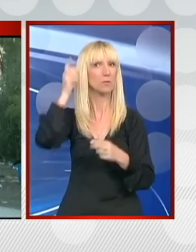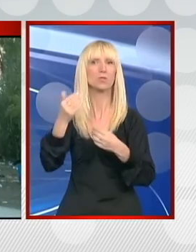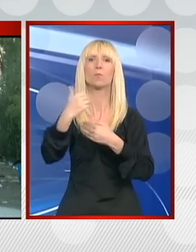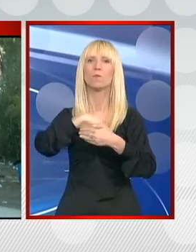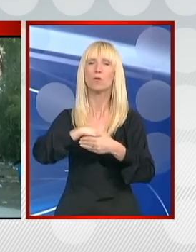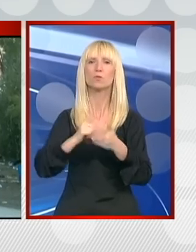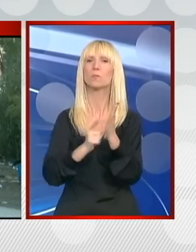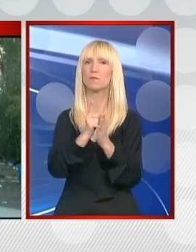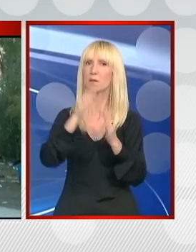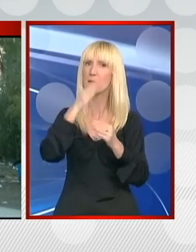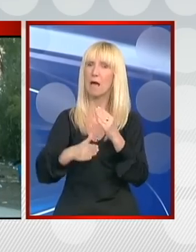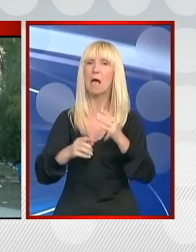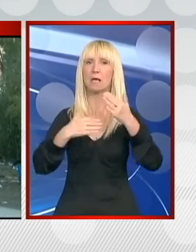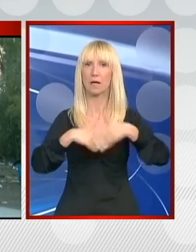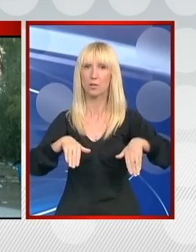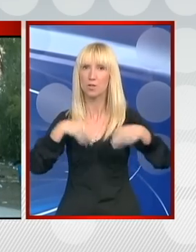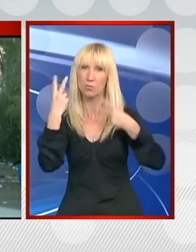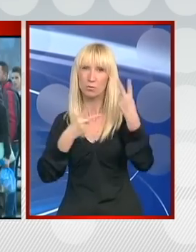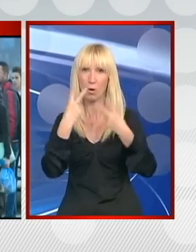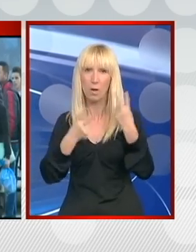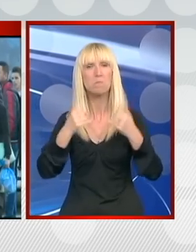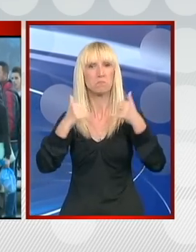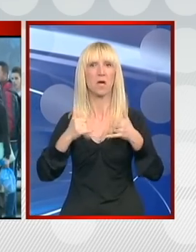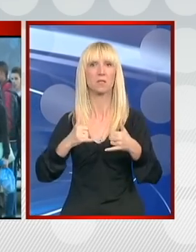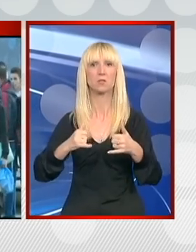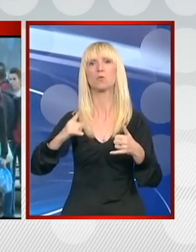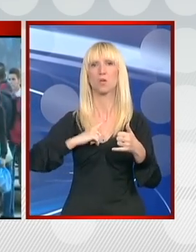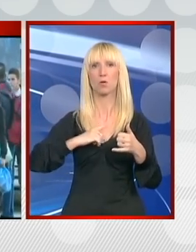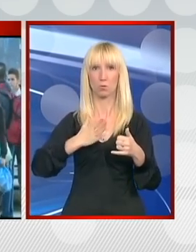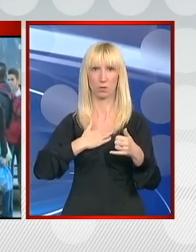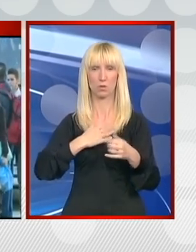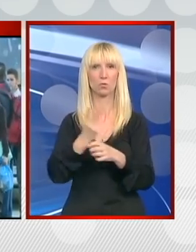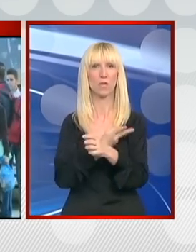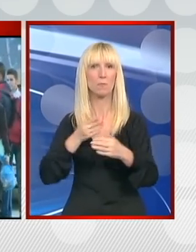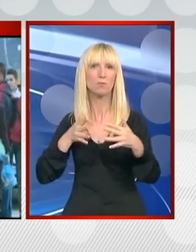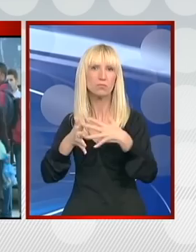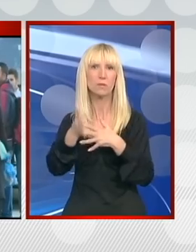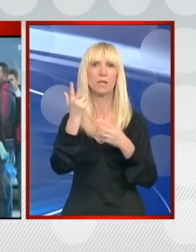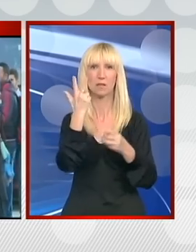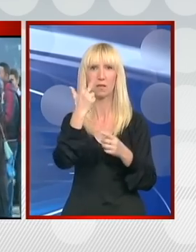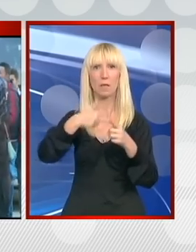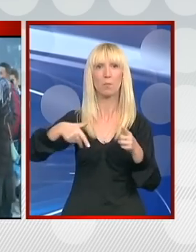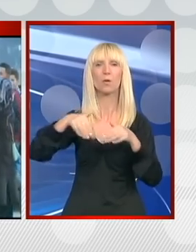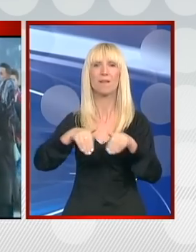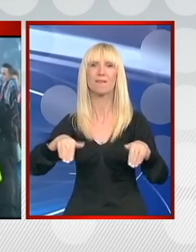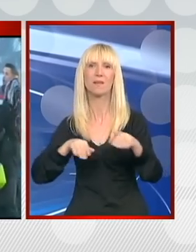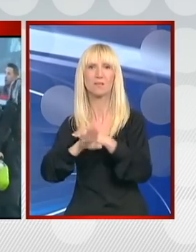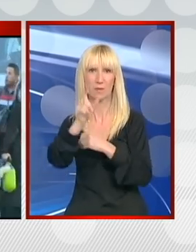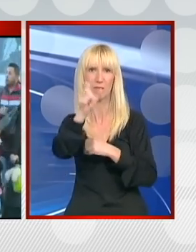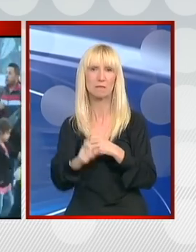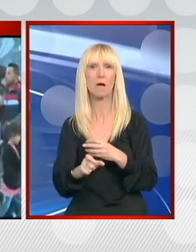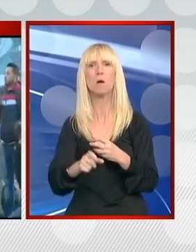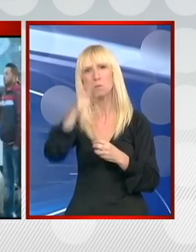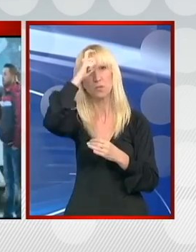su privremene granične kontrole. Očekuje se da će danas kroz našu zemlju proći 3.500 izbjeglica. Uprkos tome, Srbija